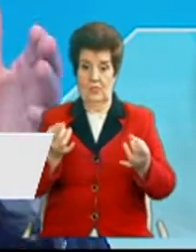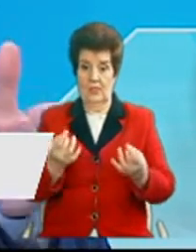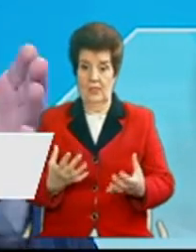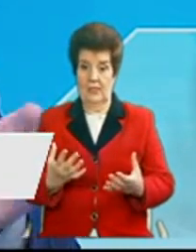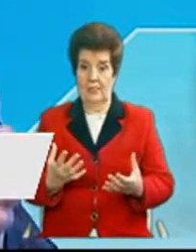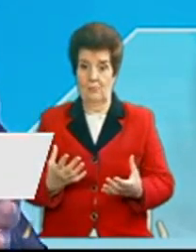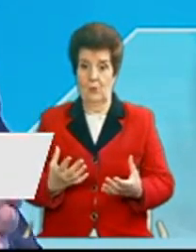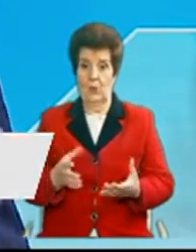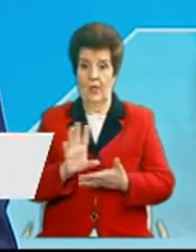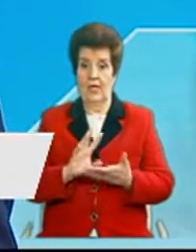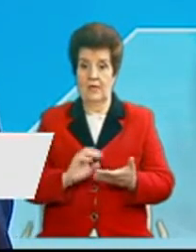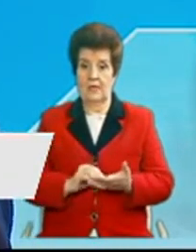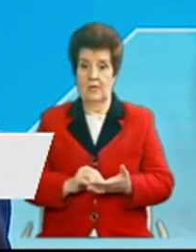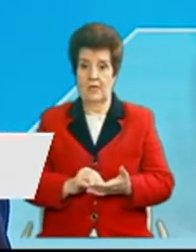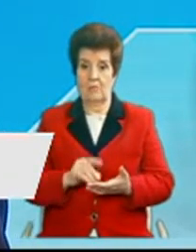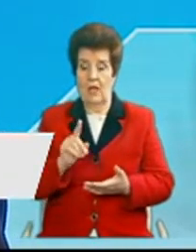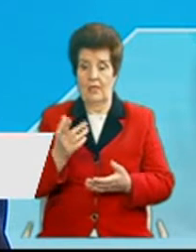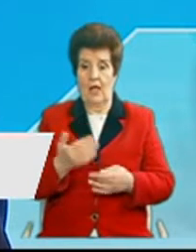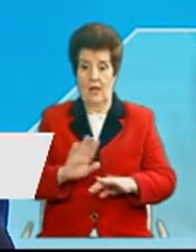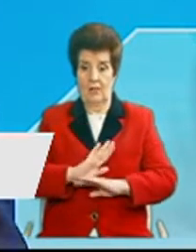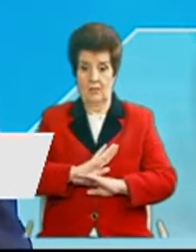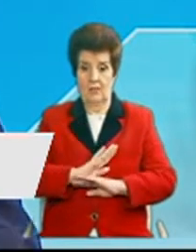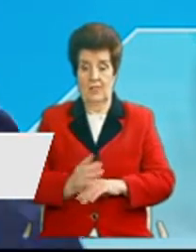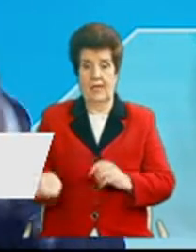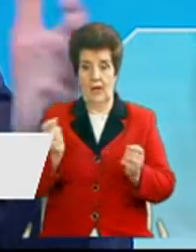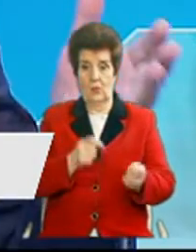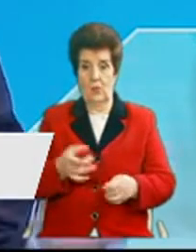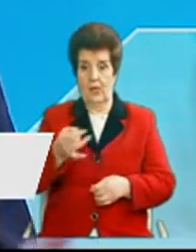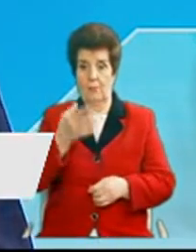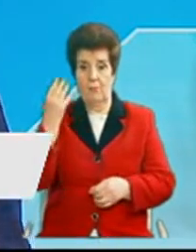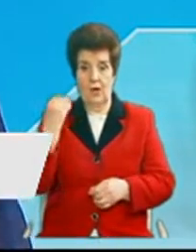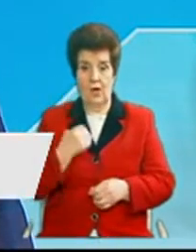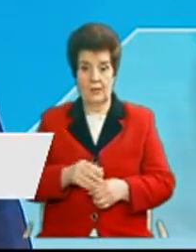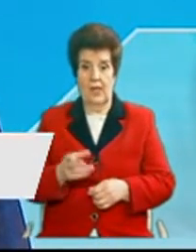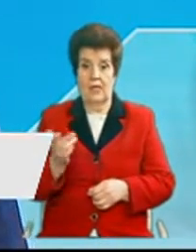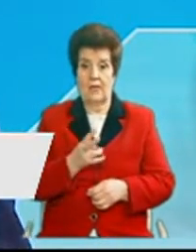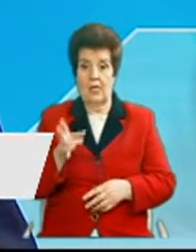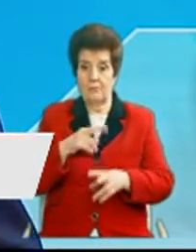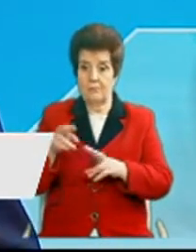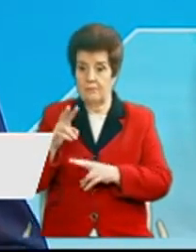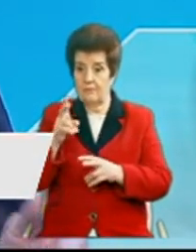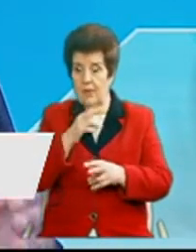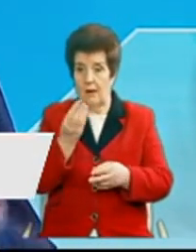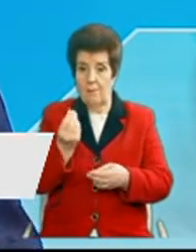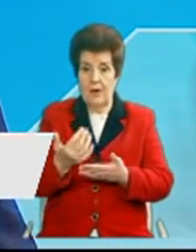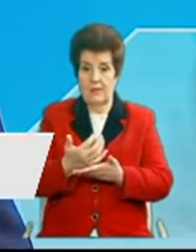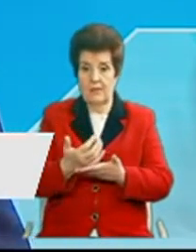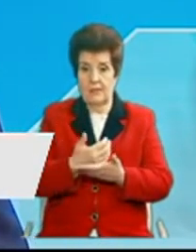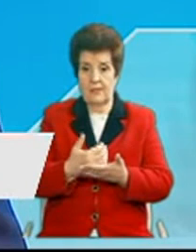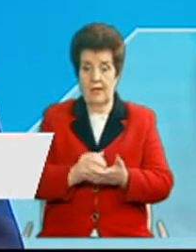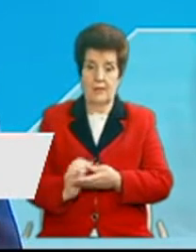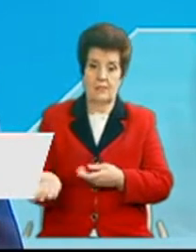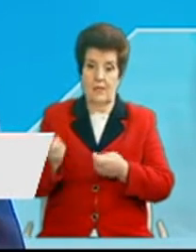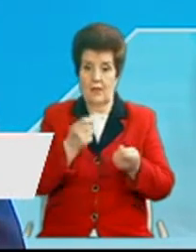un defunt, un decedat de acolo nu pot să-l aduc în Republica Moldova, trebuie să meargă să cerșească de la toți niște bani. Sunt foarte